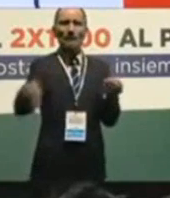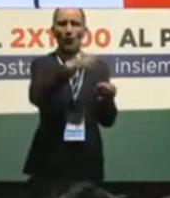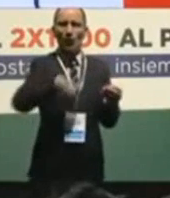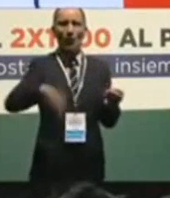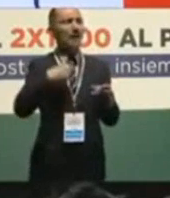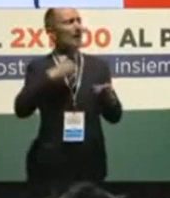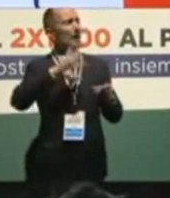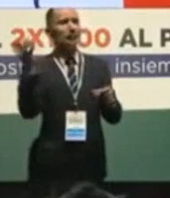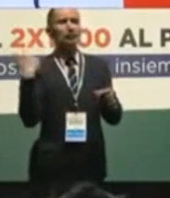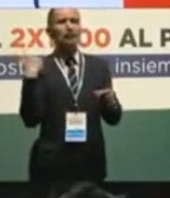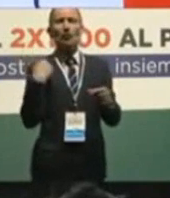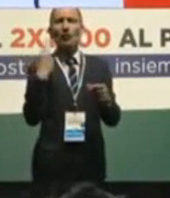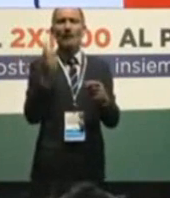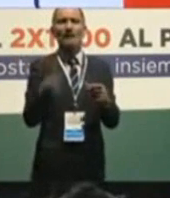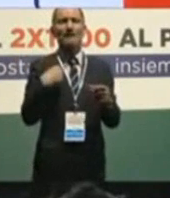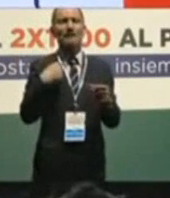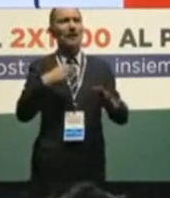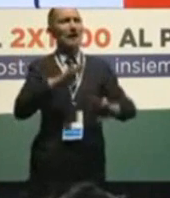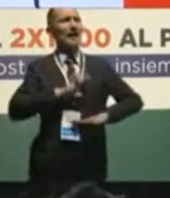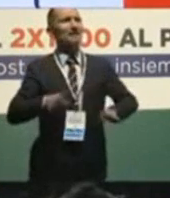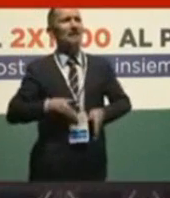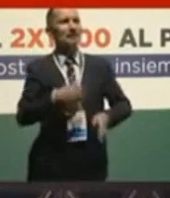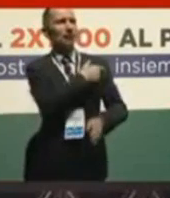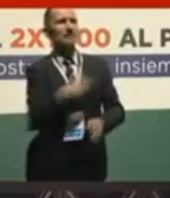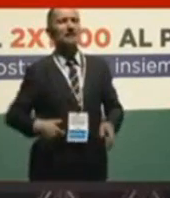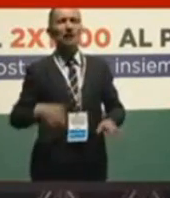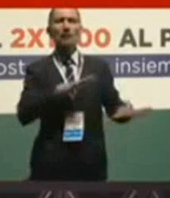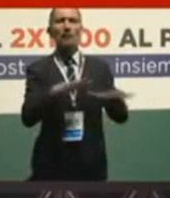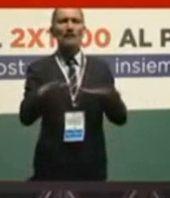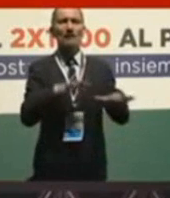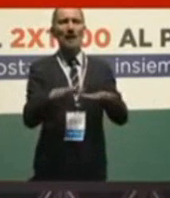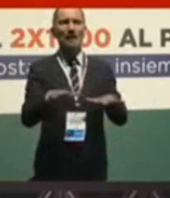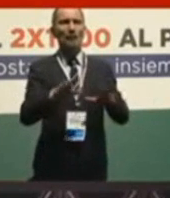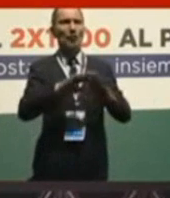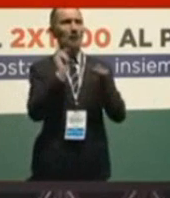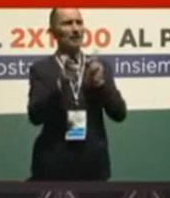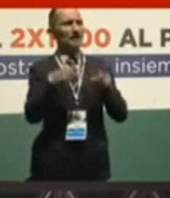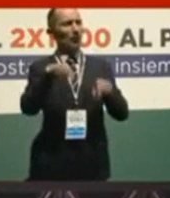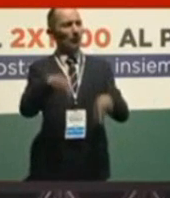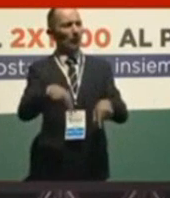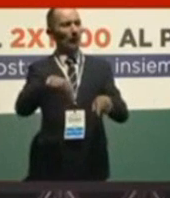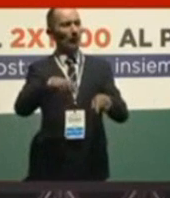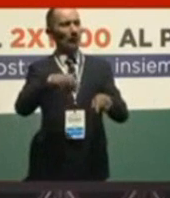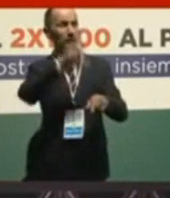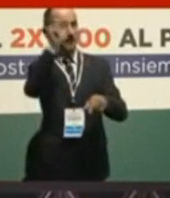Una trasmissione televisiva, il candidato sindaco di un importante movimento politico del nostro